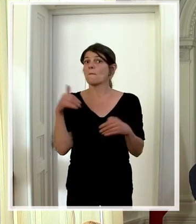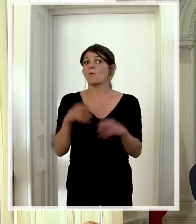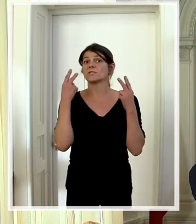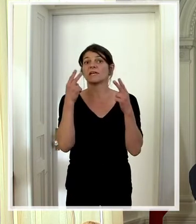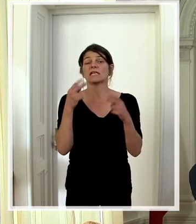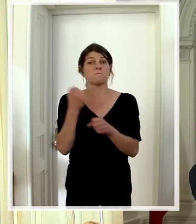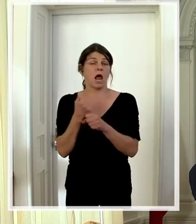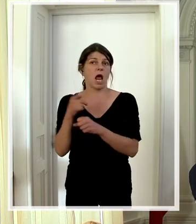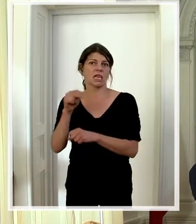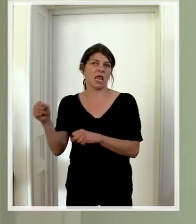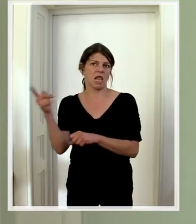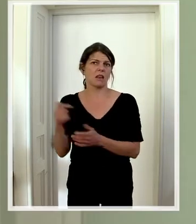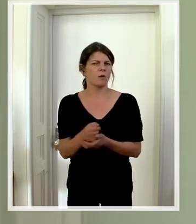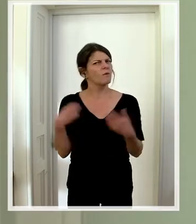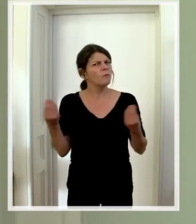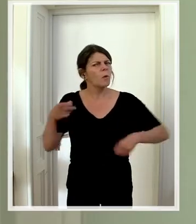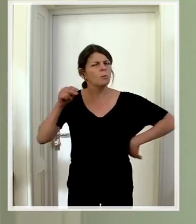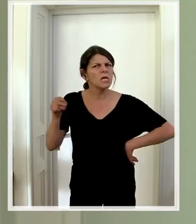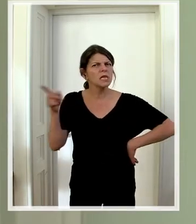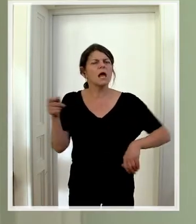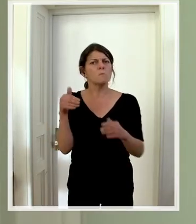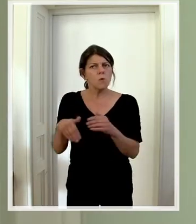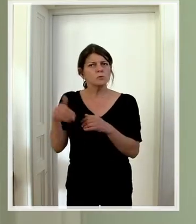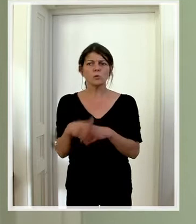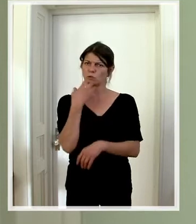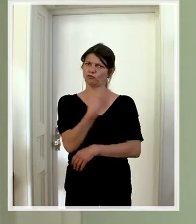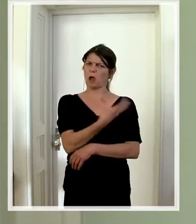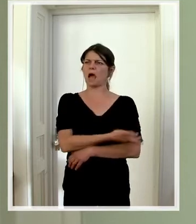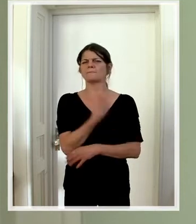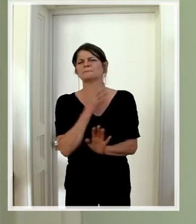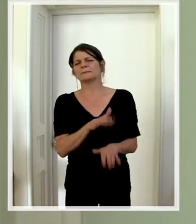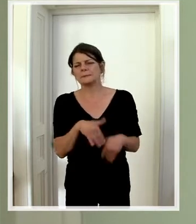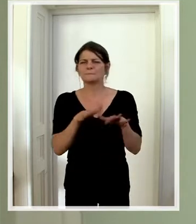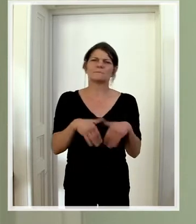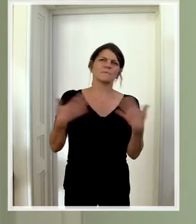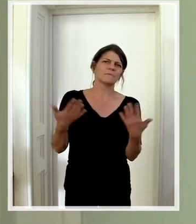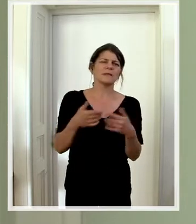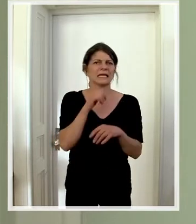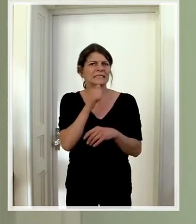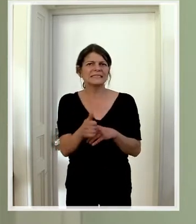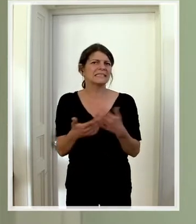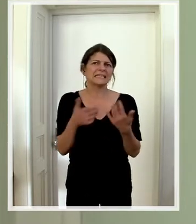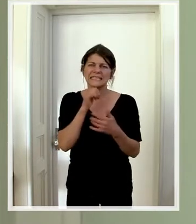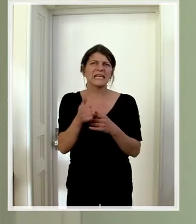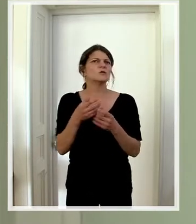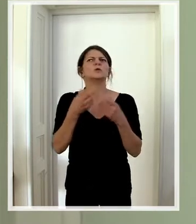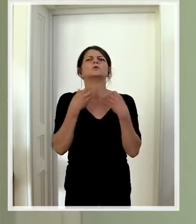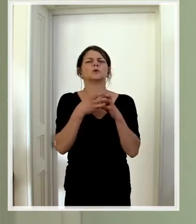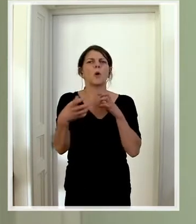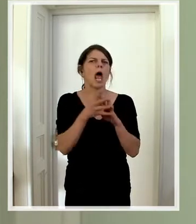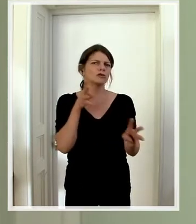das Nendlen. Warum ist es dort zwingend nötig? Und schon sieht man, ja, es ist nicht viel grösser, es gibt nicht viel längere Stauzeiten